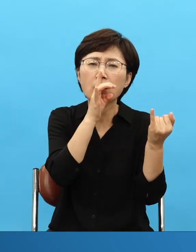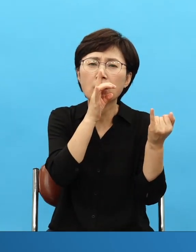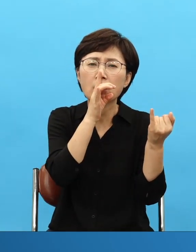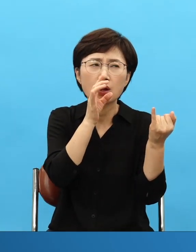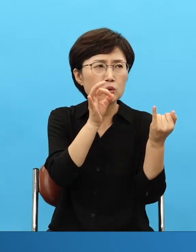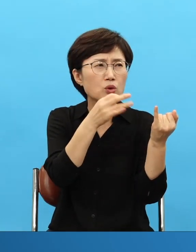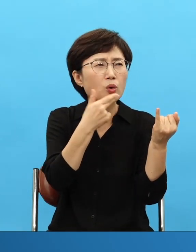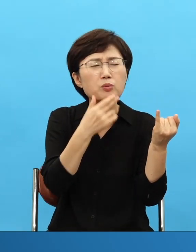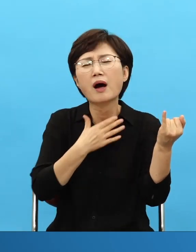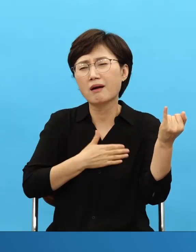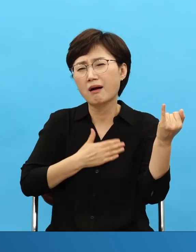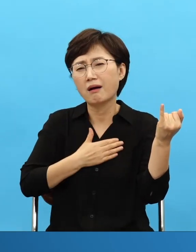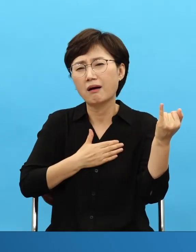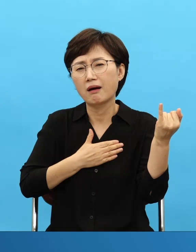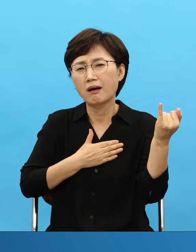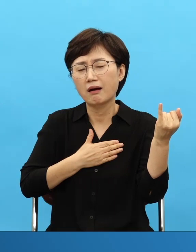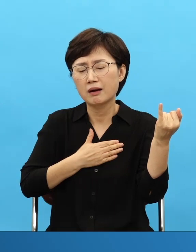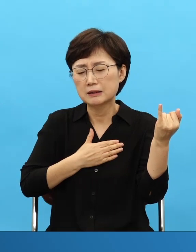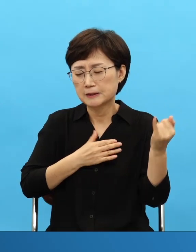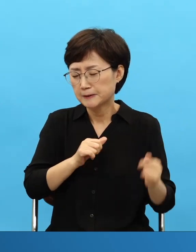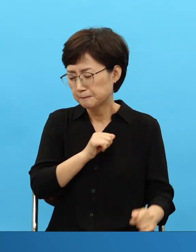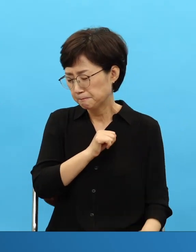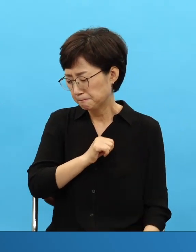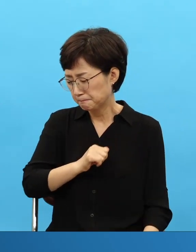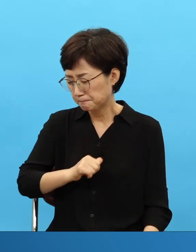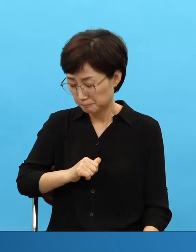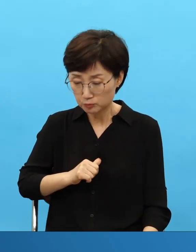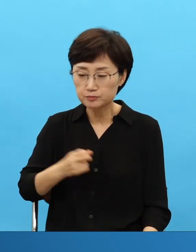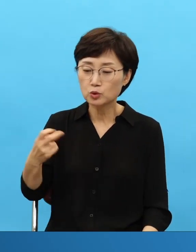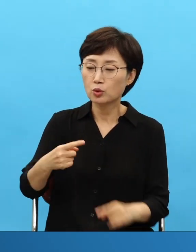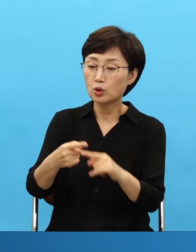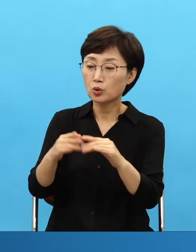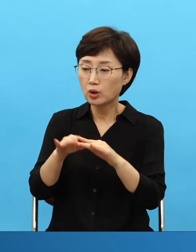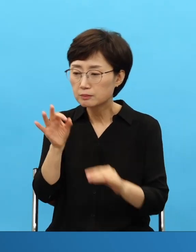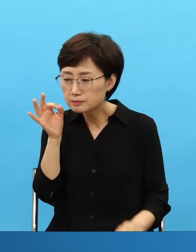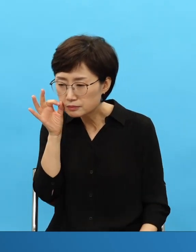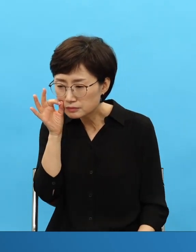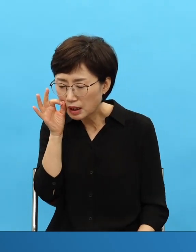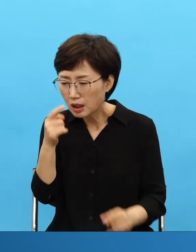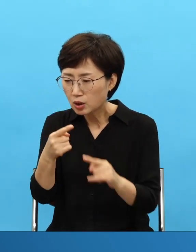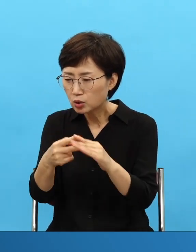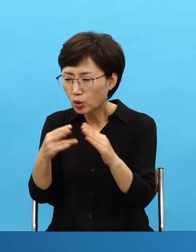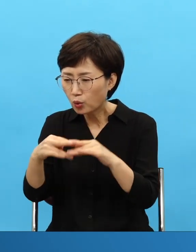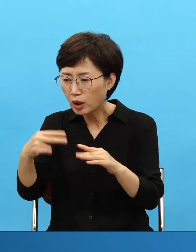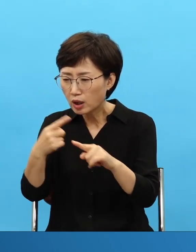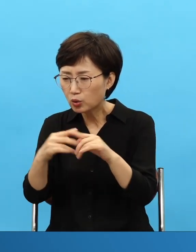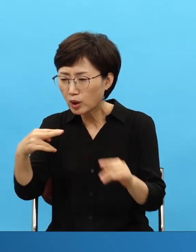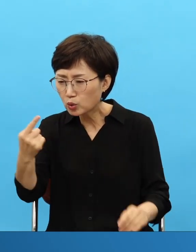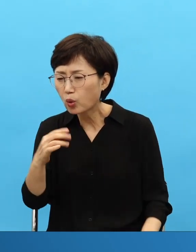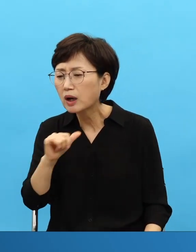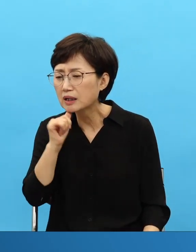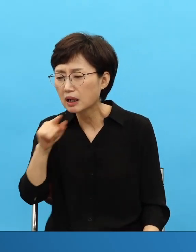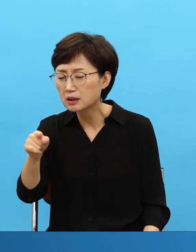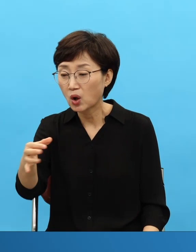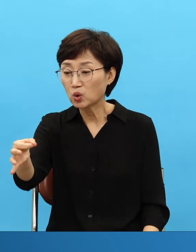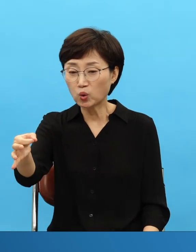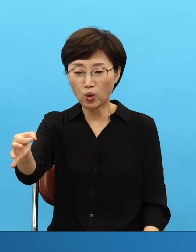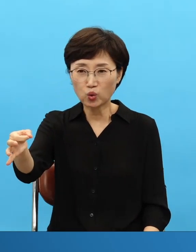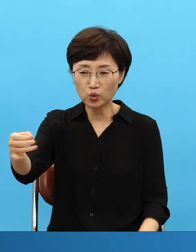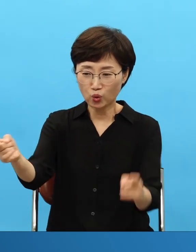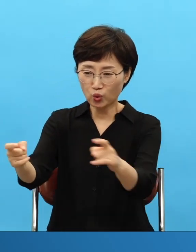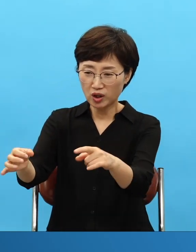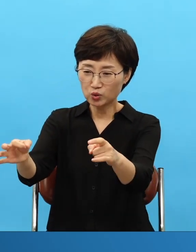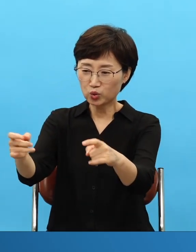mother. 교회도 가니까요 가난해요. And then I went to the church. And even the 늘 church, 돈 타령이요. the church was poor. They were